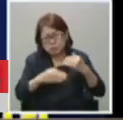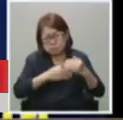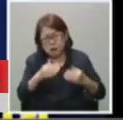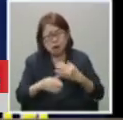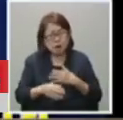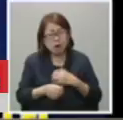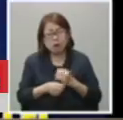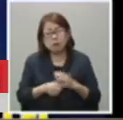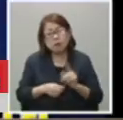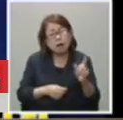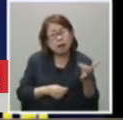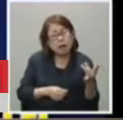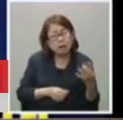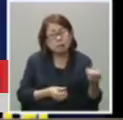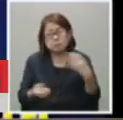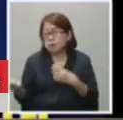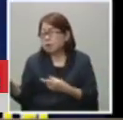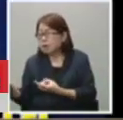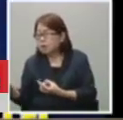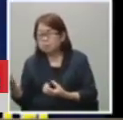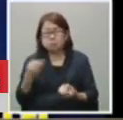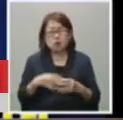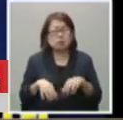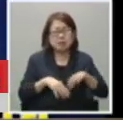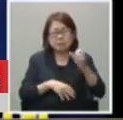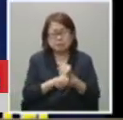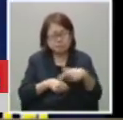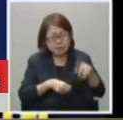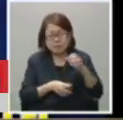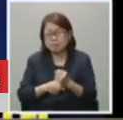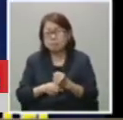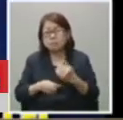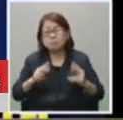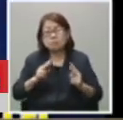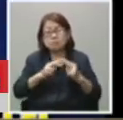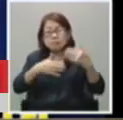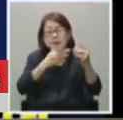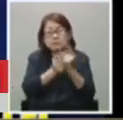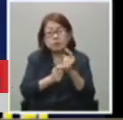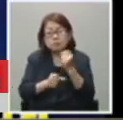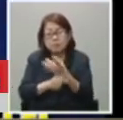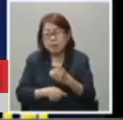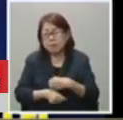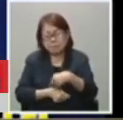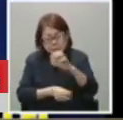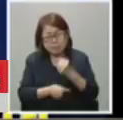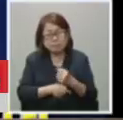คลังว่าไงเอ้ยโอเคจัดการเลยพัฒนาสังคมว่าไงเอ้าลุย